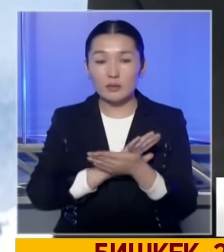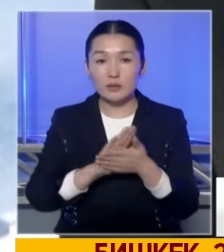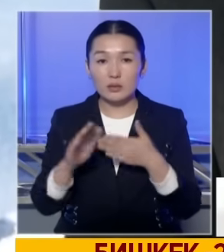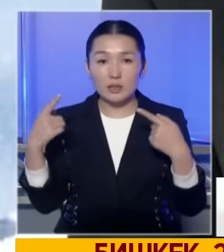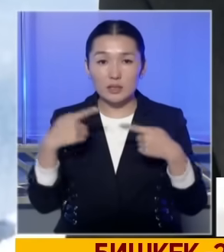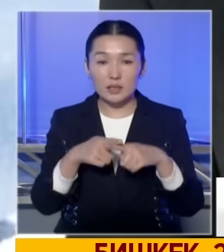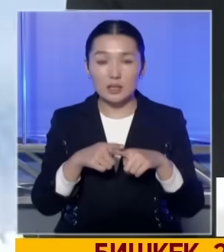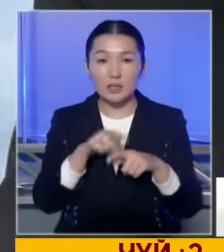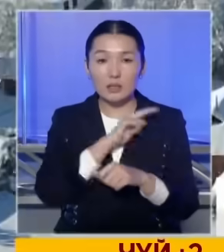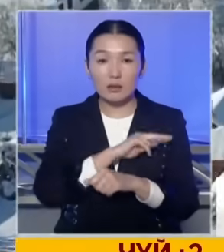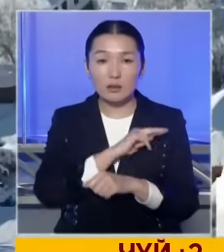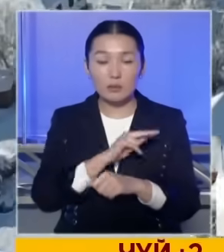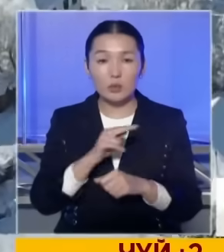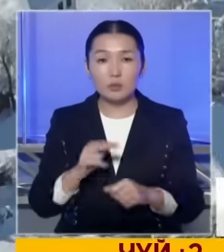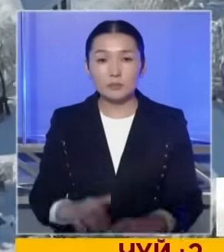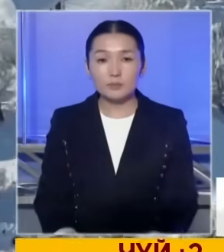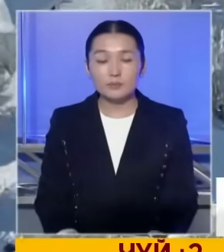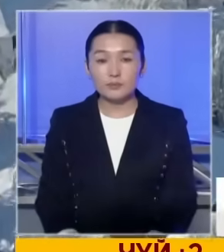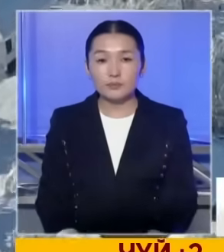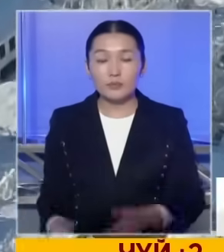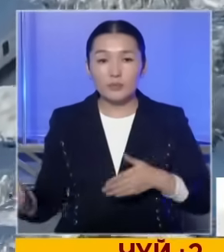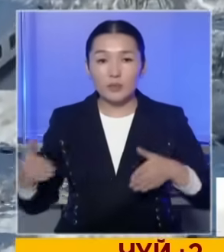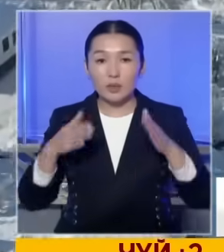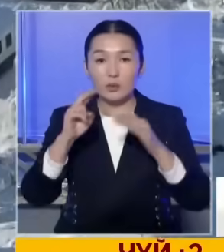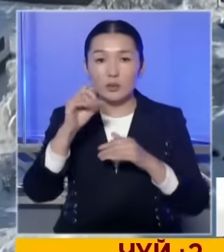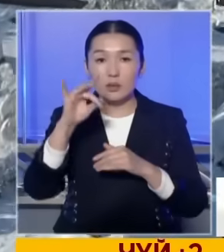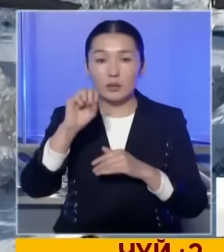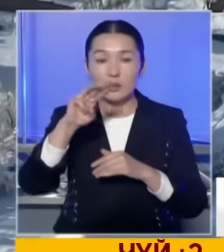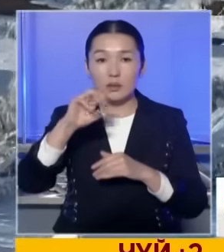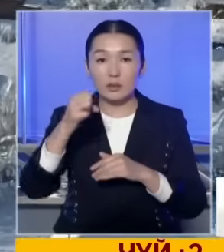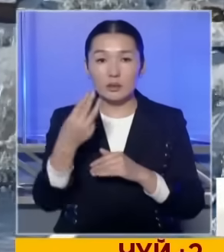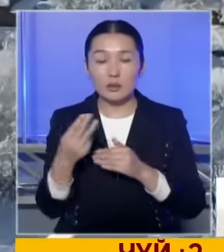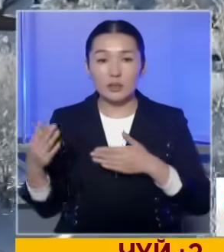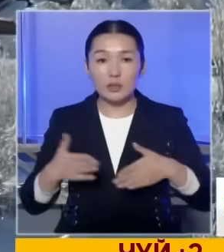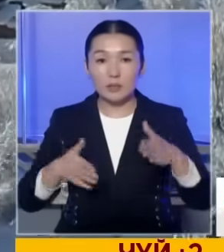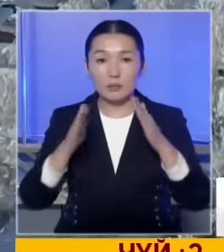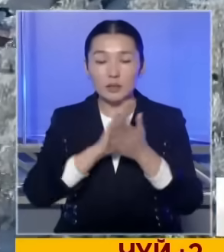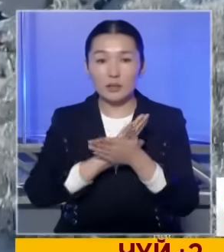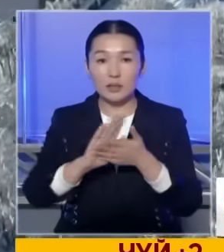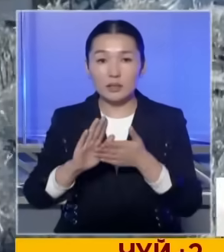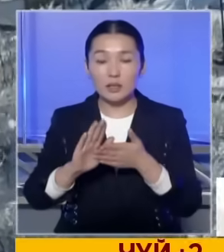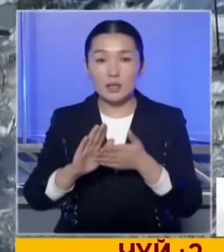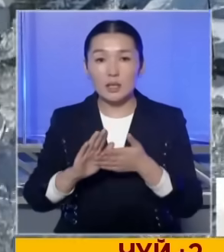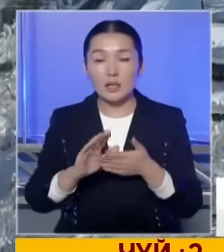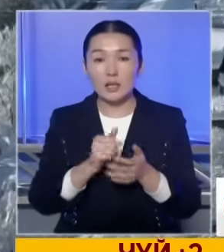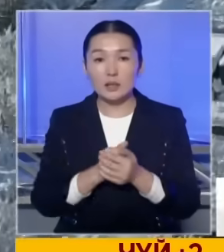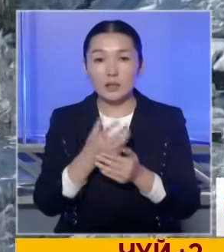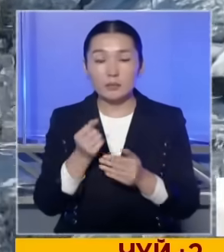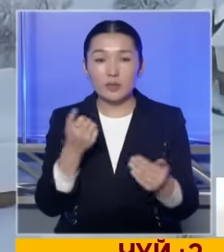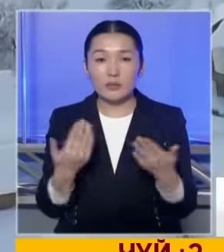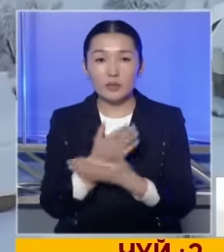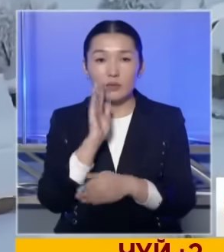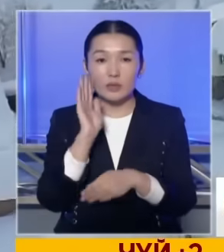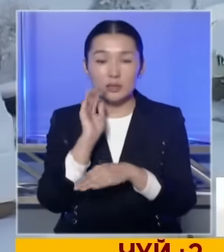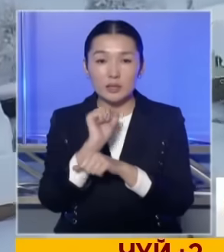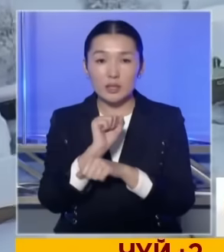жолдо иштегенге туура келет. Аталган унаа жолдун Караташ айылына чейинки аймагы тазаланып бүтөлүктө кар көчкү жүрүп, жол кайрадан жабылды. 6 айлап